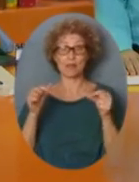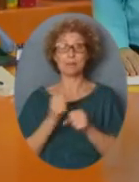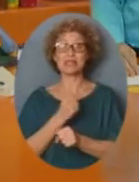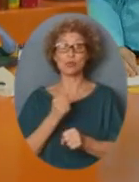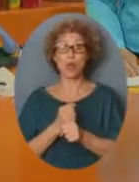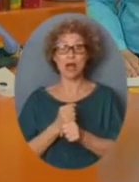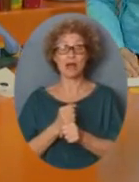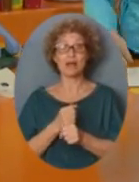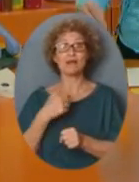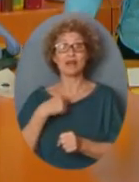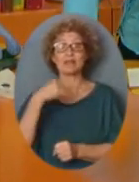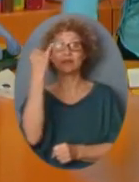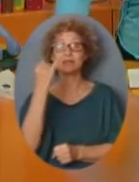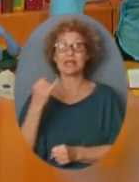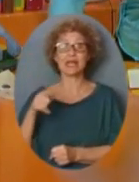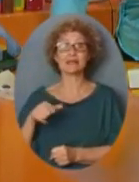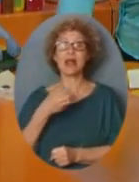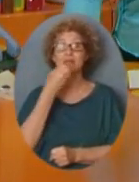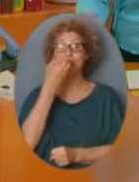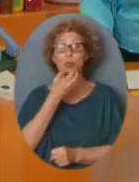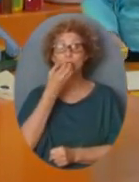ואני מציירת עליו תפוחים.